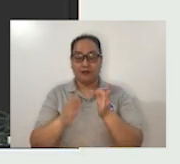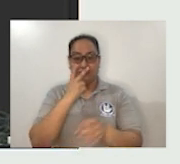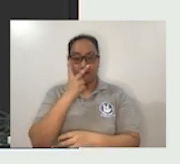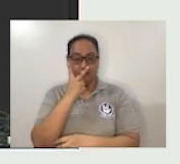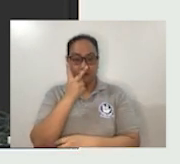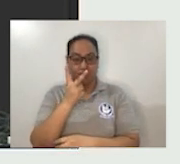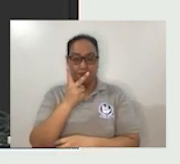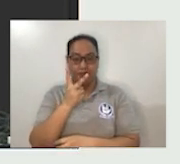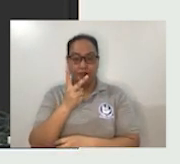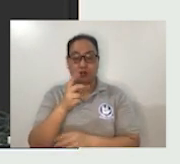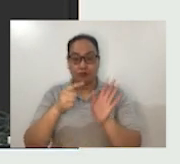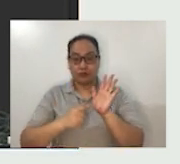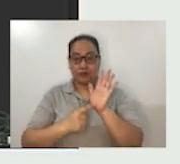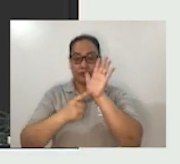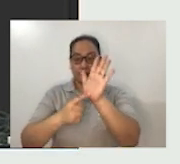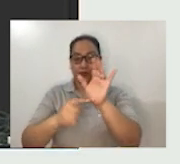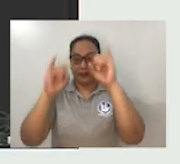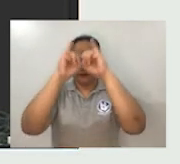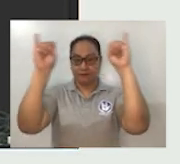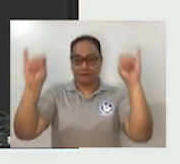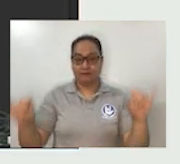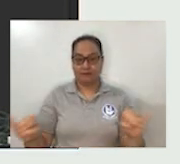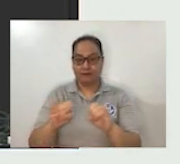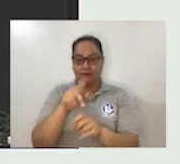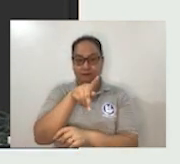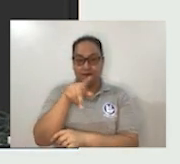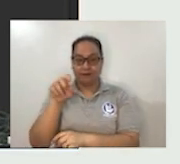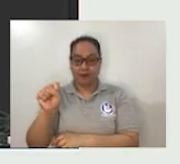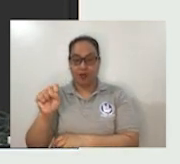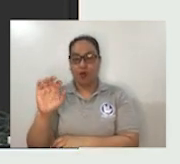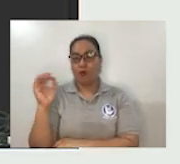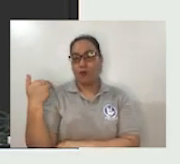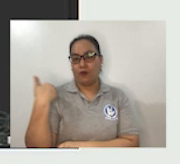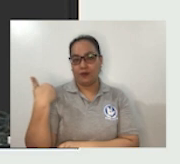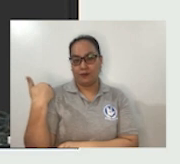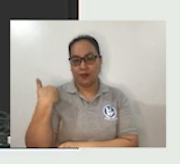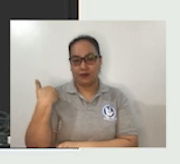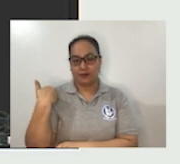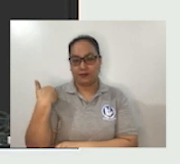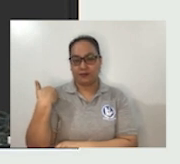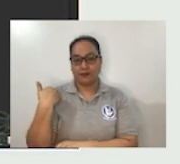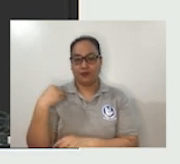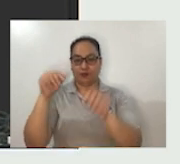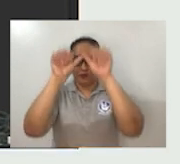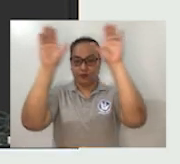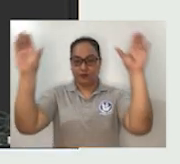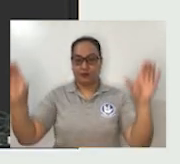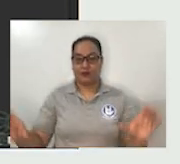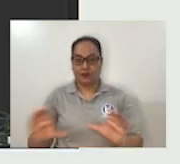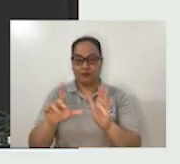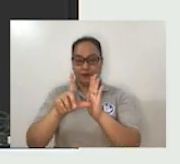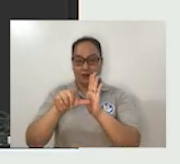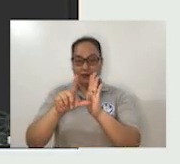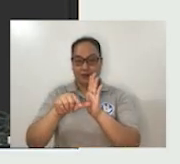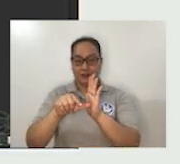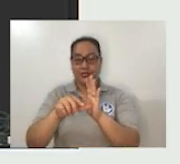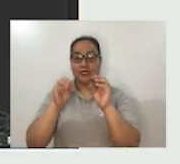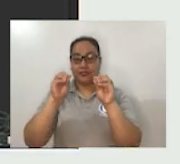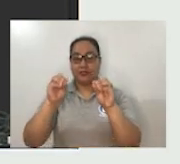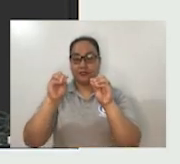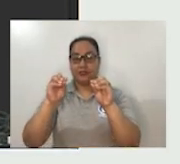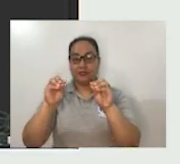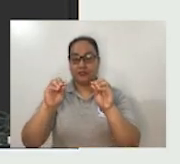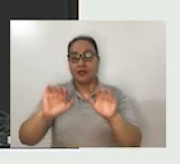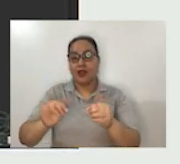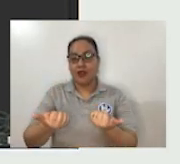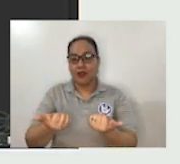Kung mapapansin nyo, nung pinakita ko yung interface ng Photoshop, wala pa yung canvas. Later on, I teach